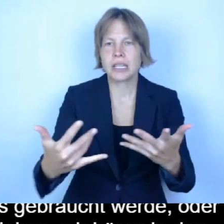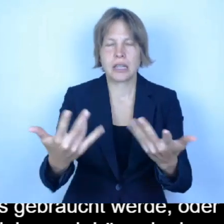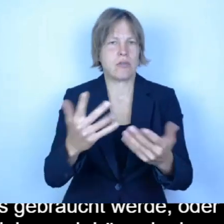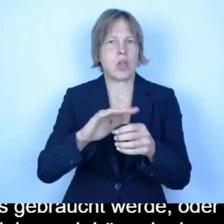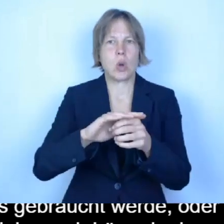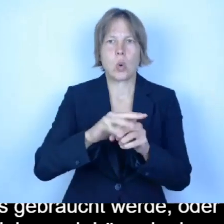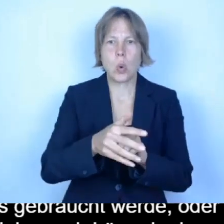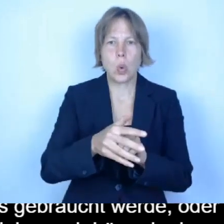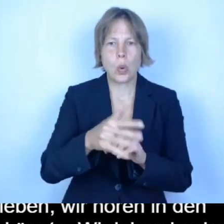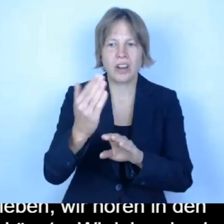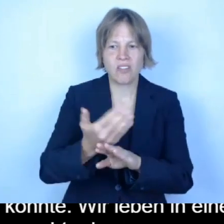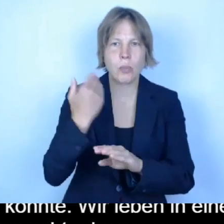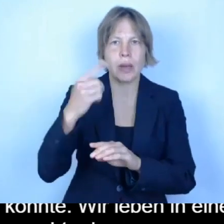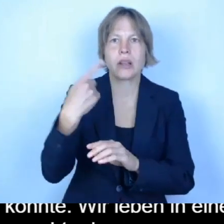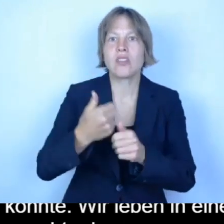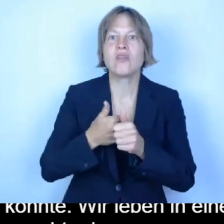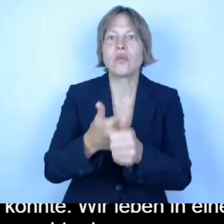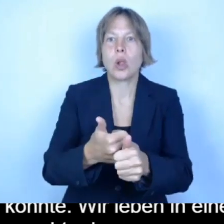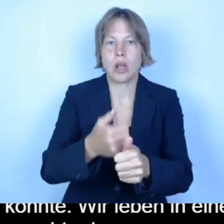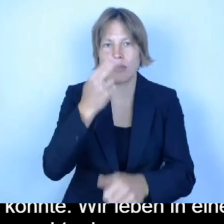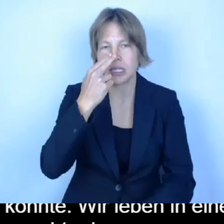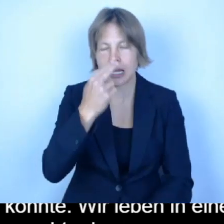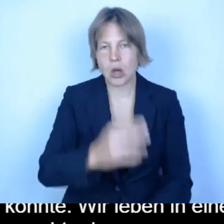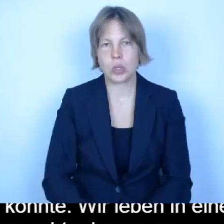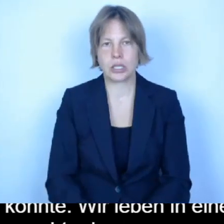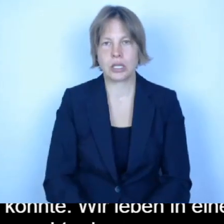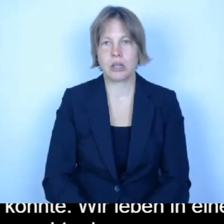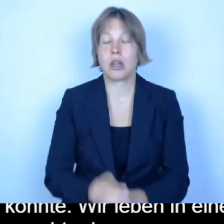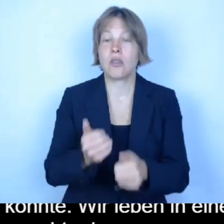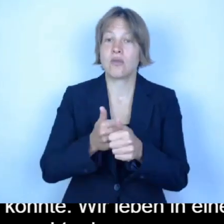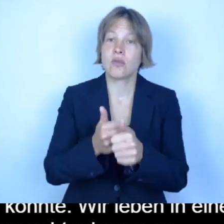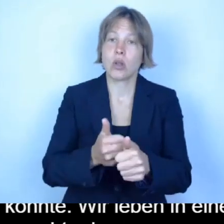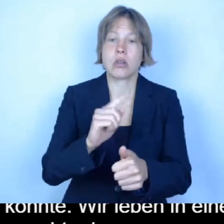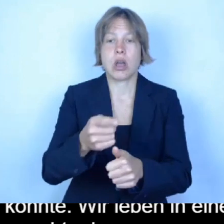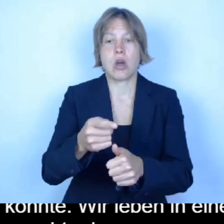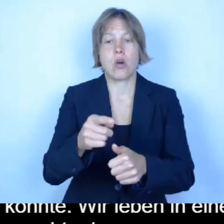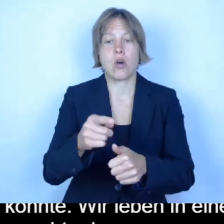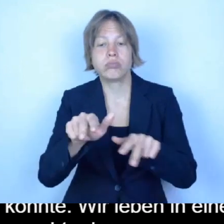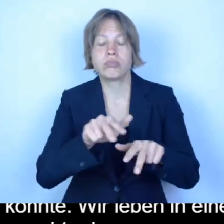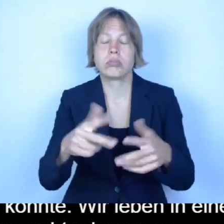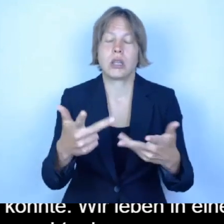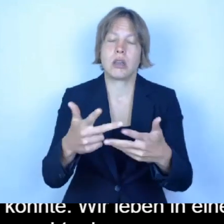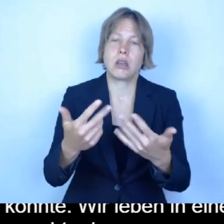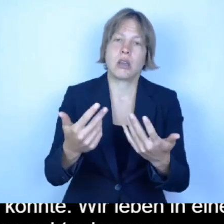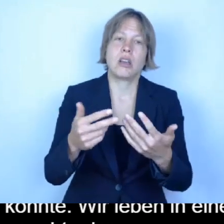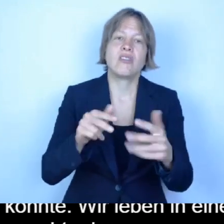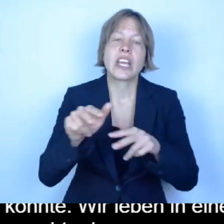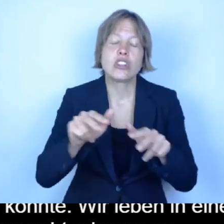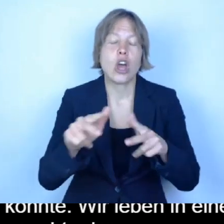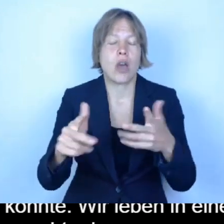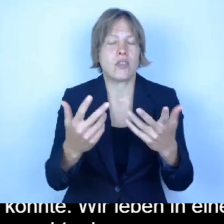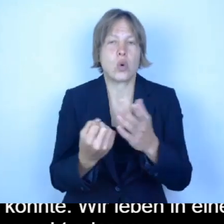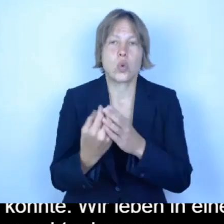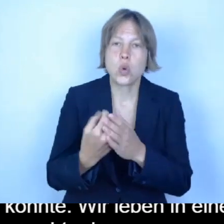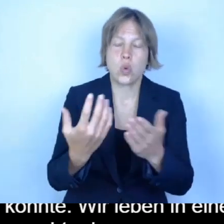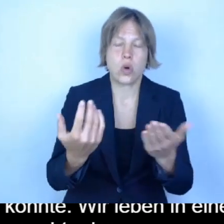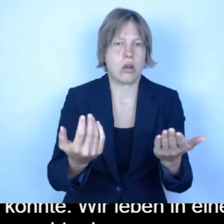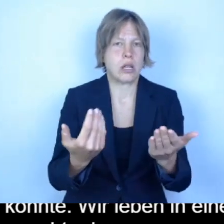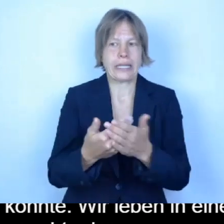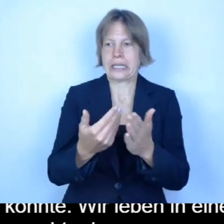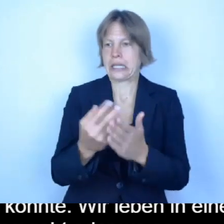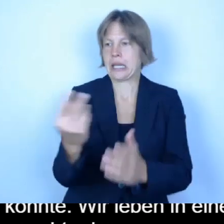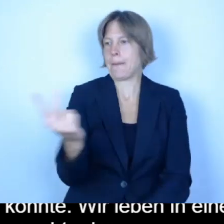für Wirtschaft, auch heute besonders für Kultur, für Film. Deswegen sind die beiden Minister da, der Kunstminister Bernd Ziebler